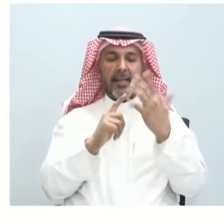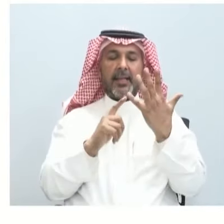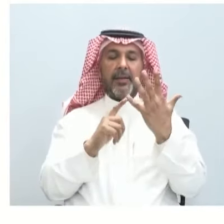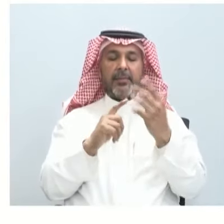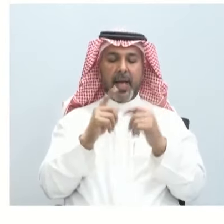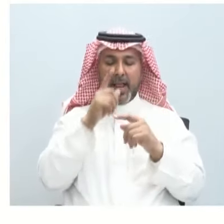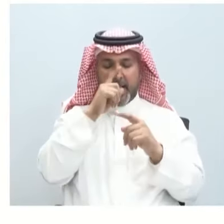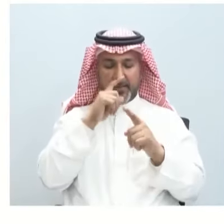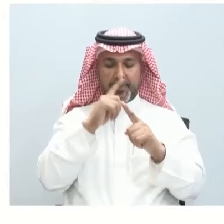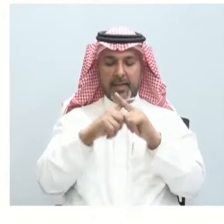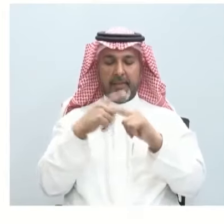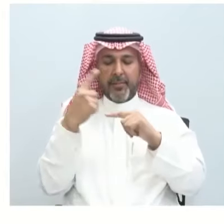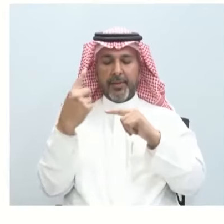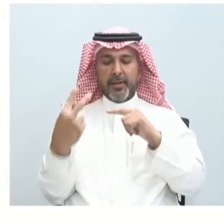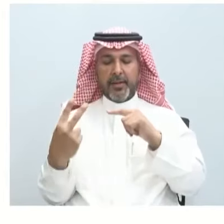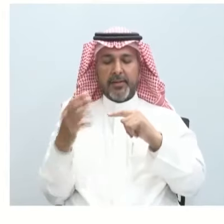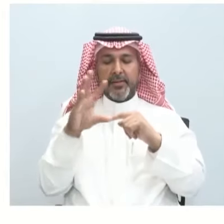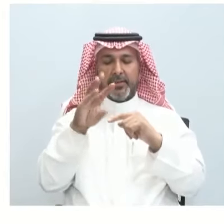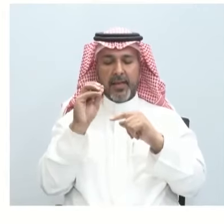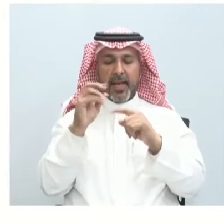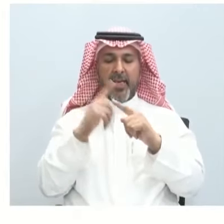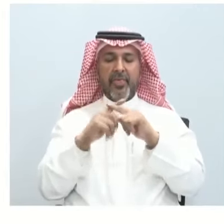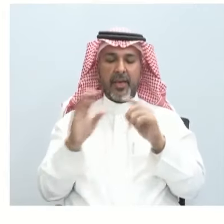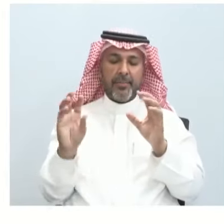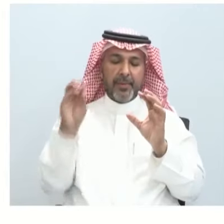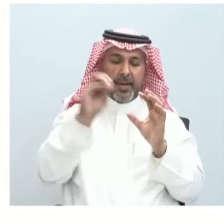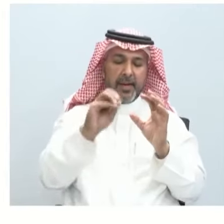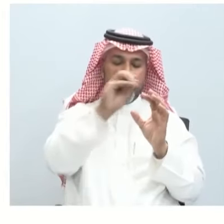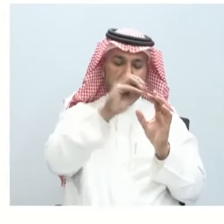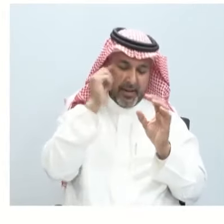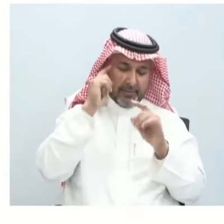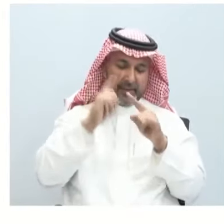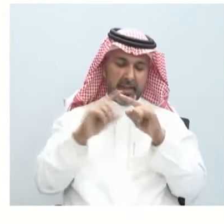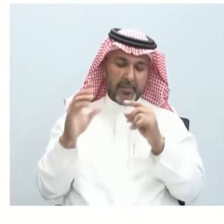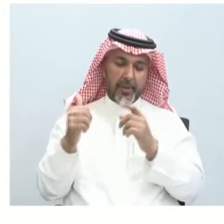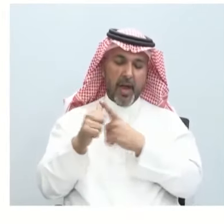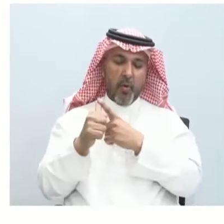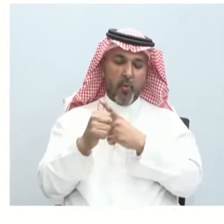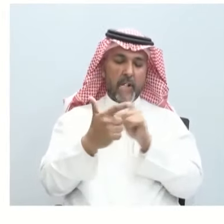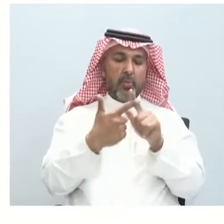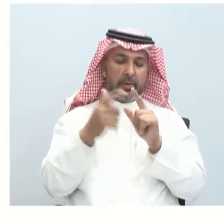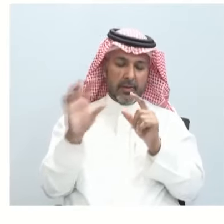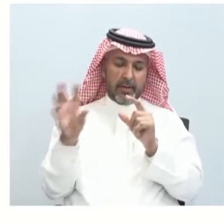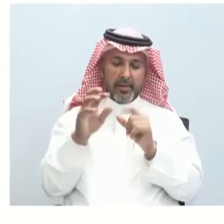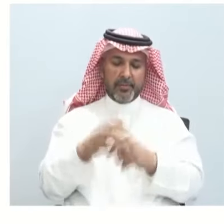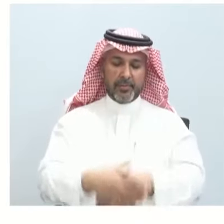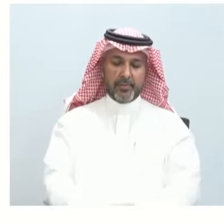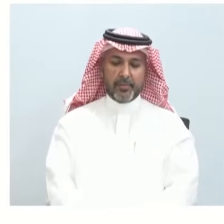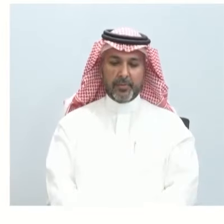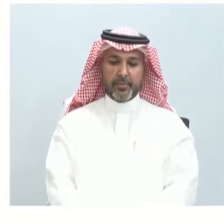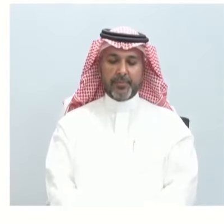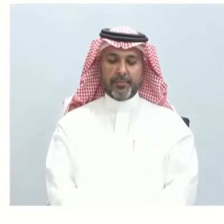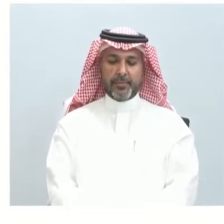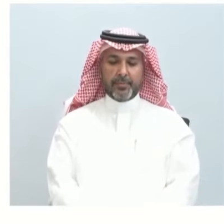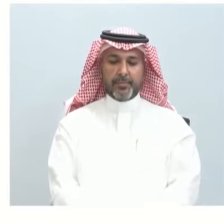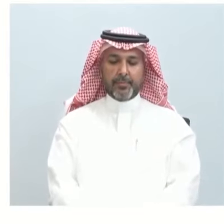زائد واحد يساوي خمسه الان قمنا بجمع القائدتين كجمع لكثيرات الحدود نجري الان عمليه